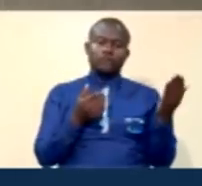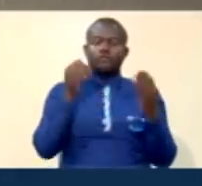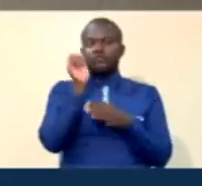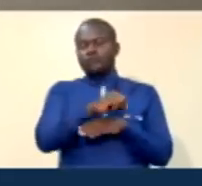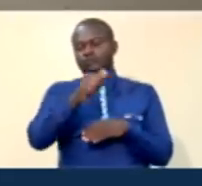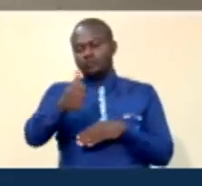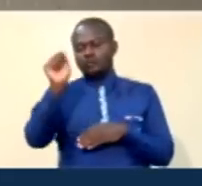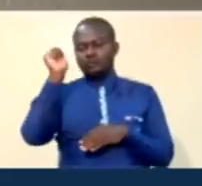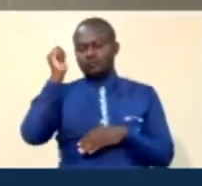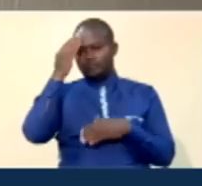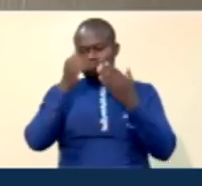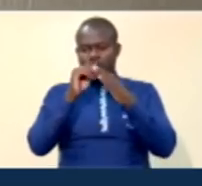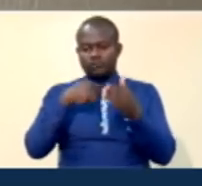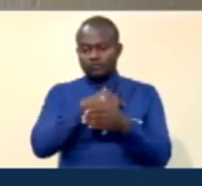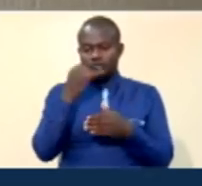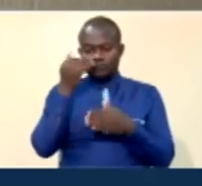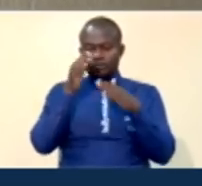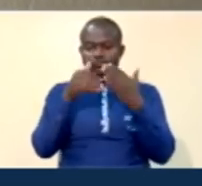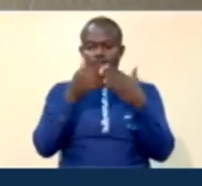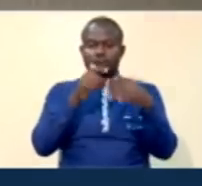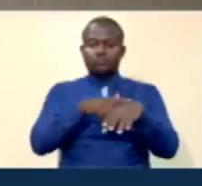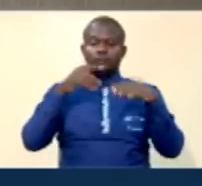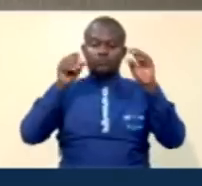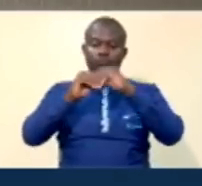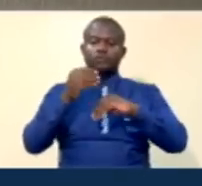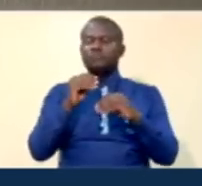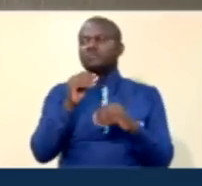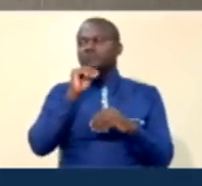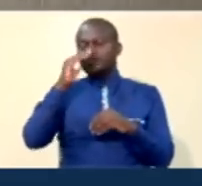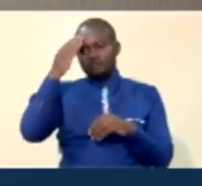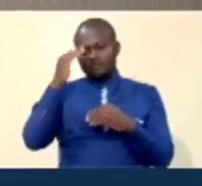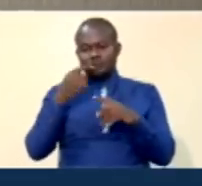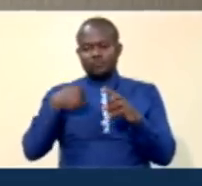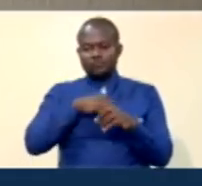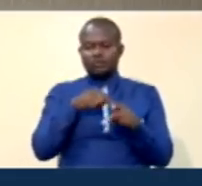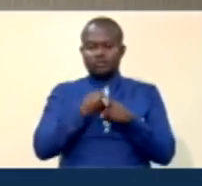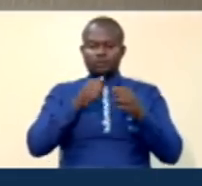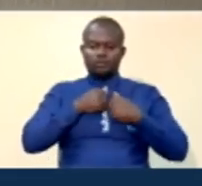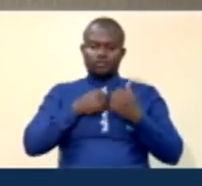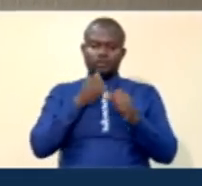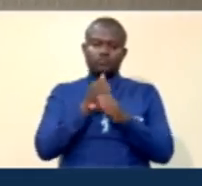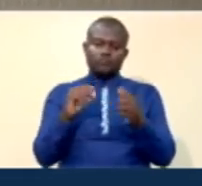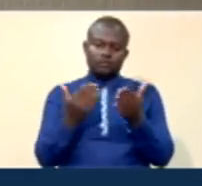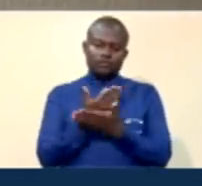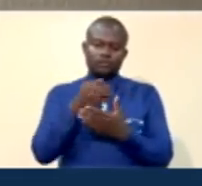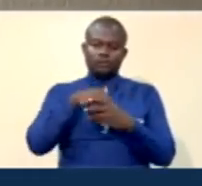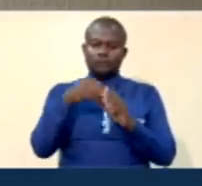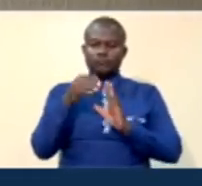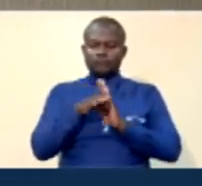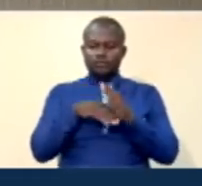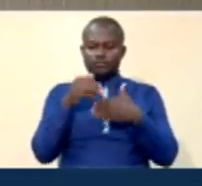burushije ubwabo, kubera ko burya iyo umuntu amaze igihe kinini ku isoko arirara. Ariko twebwe nk'Abanyarwanda nk'uko dusanzwe dukora udushya no mu zindi